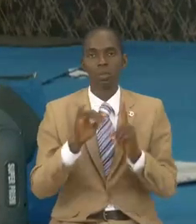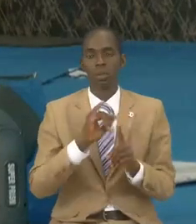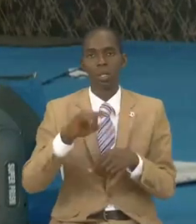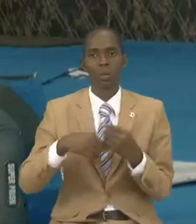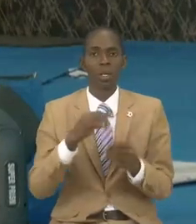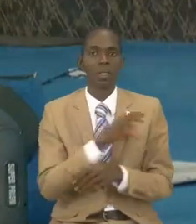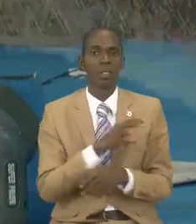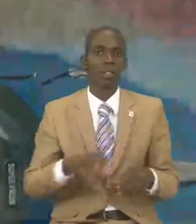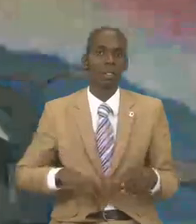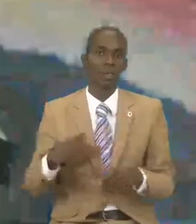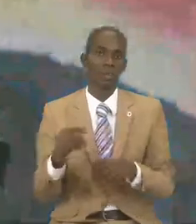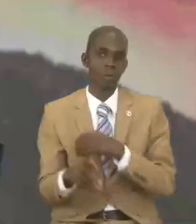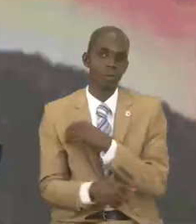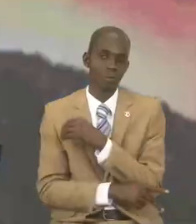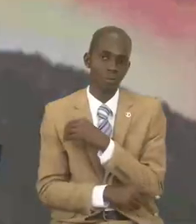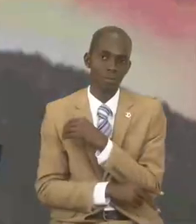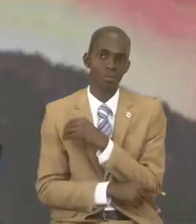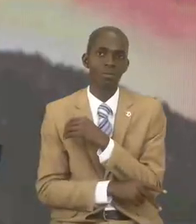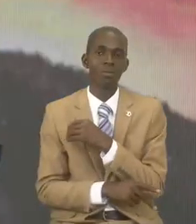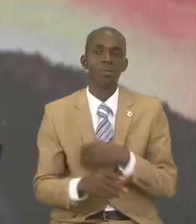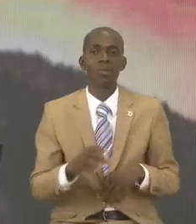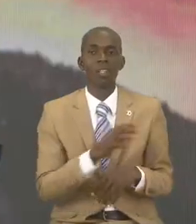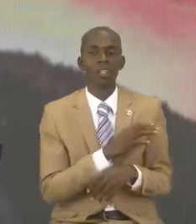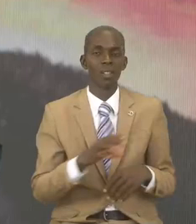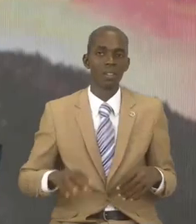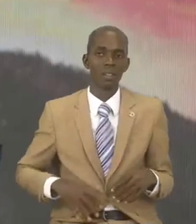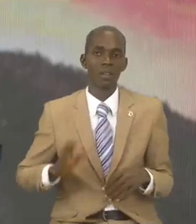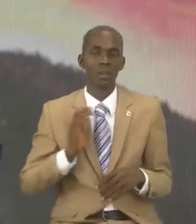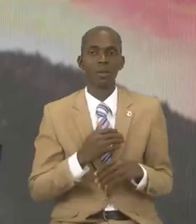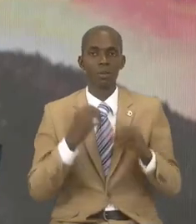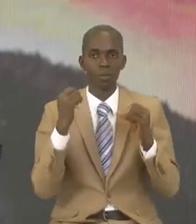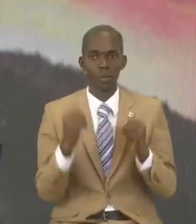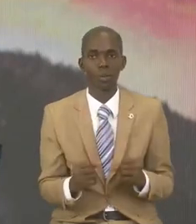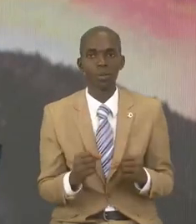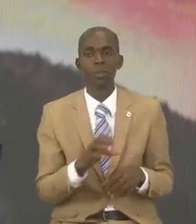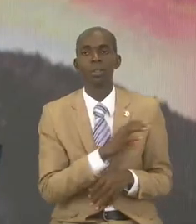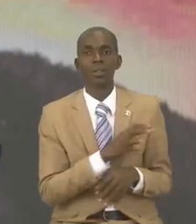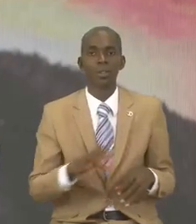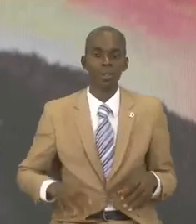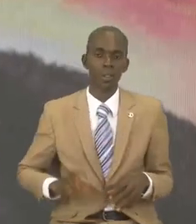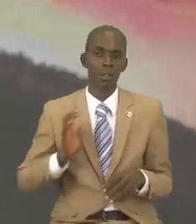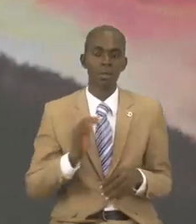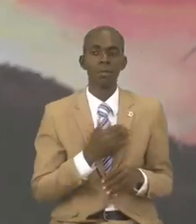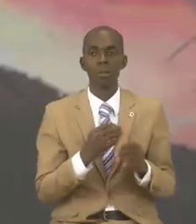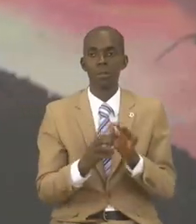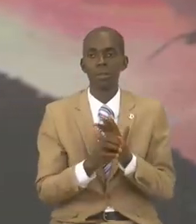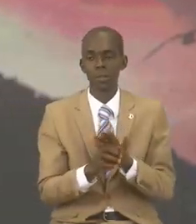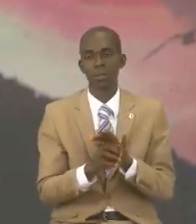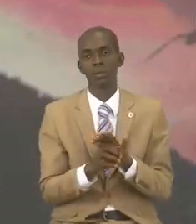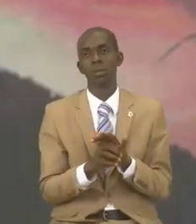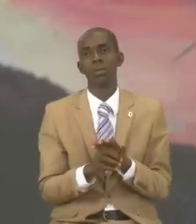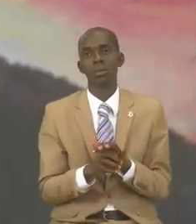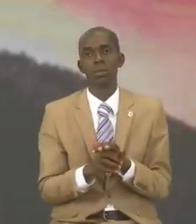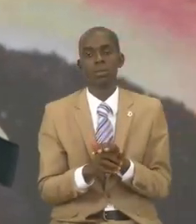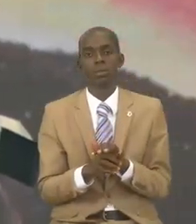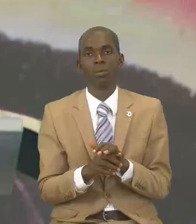la Pâque. Christ, notre paix. Christ, notre puissance. Christ, notre modèle. Les sessions matinales,